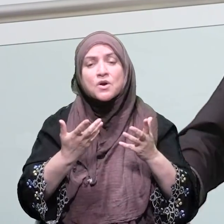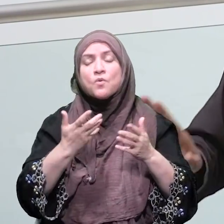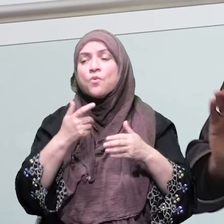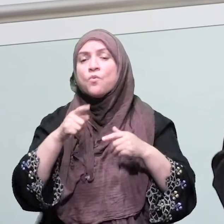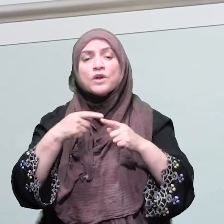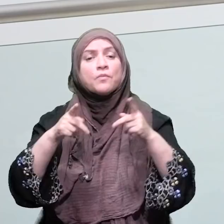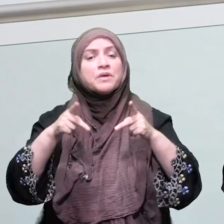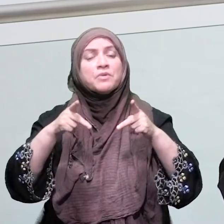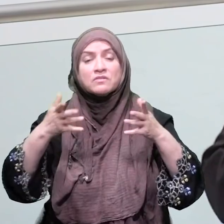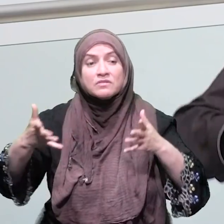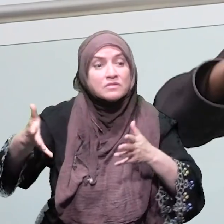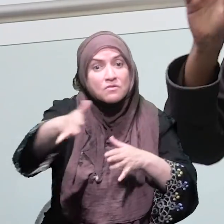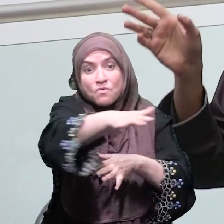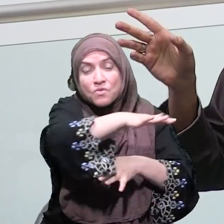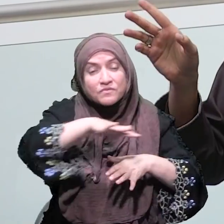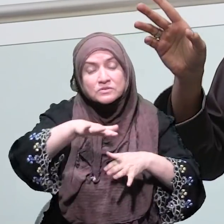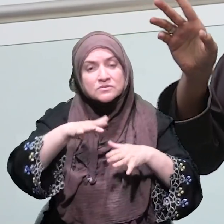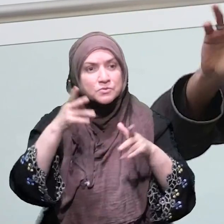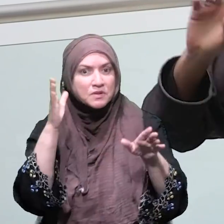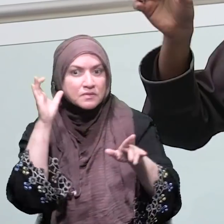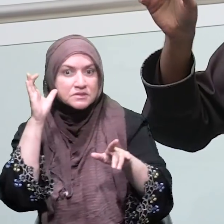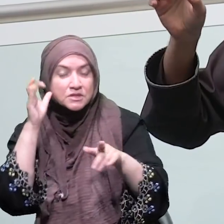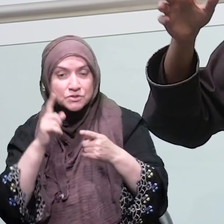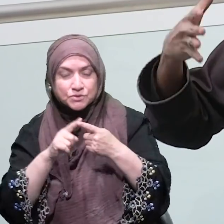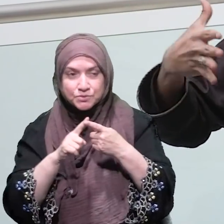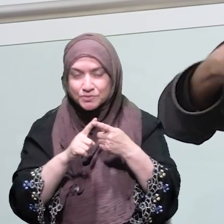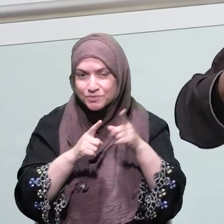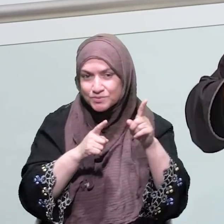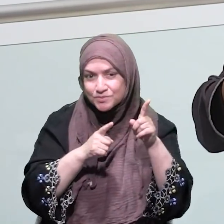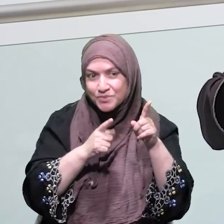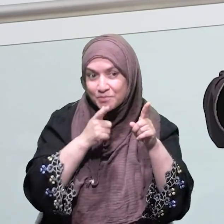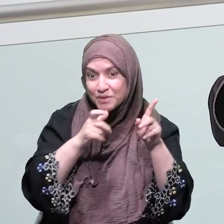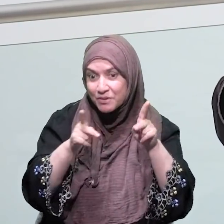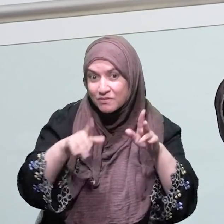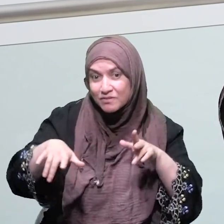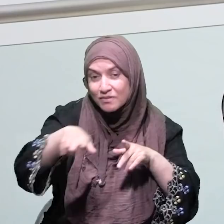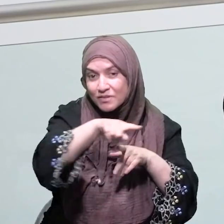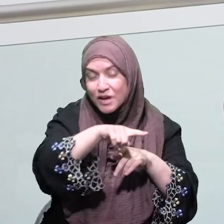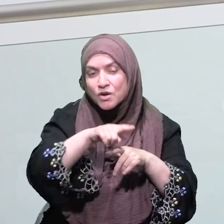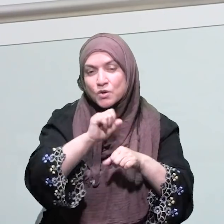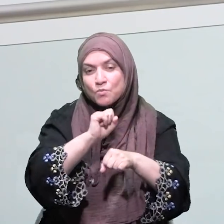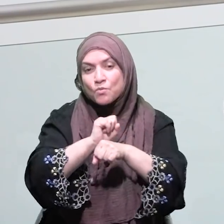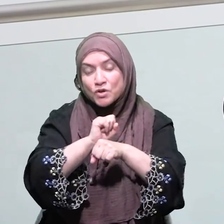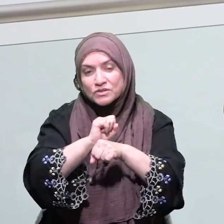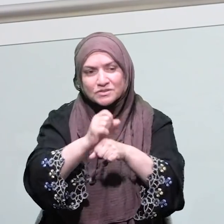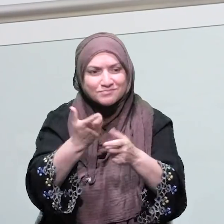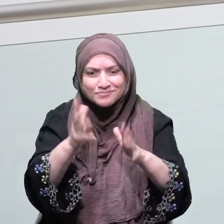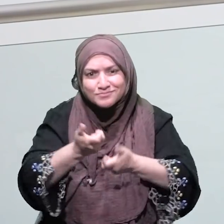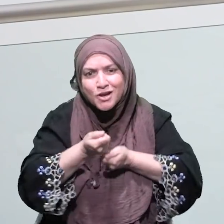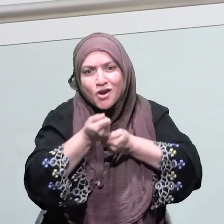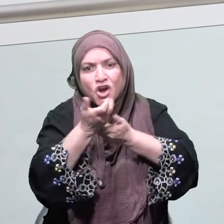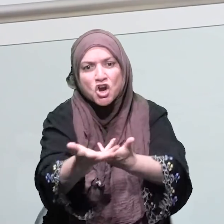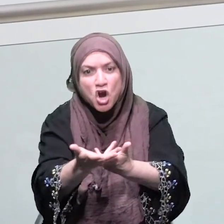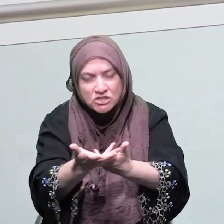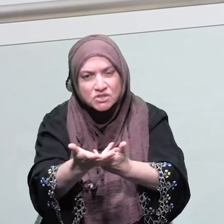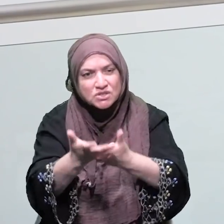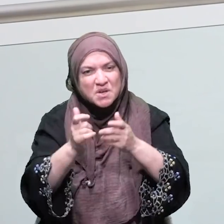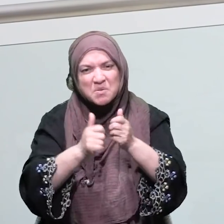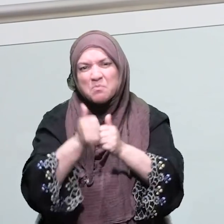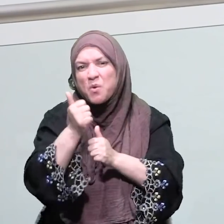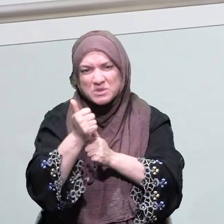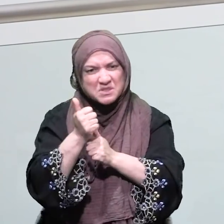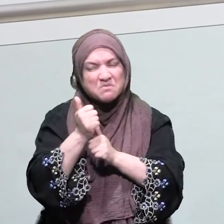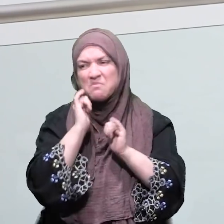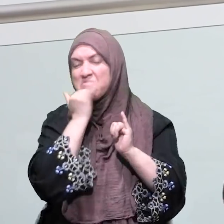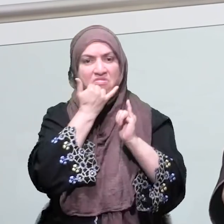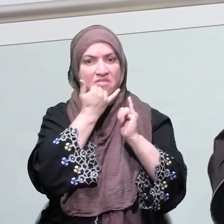Iblis loves the most. The opposite, the Prophet ﷺ said, the closest of you to me on the day of judgment are those that have the best akhlaq, the